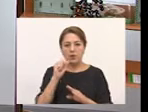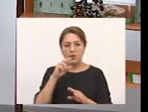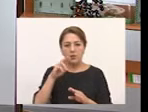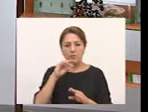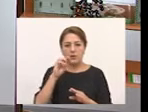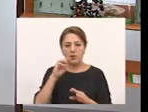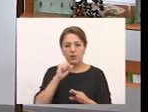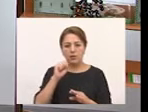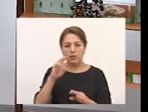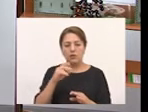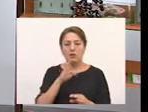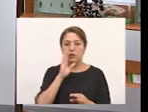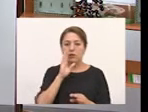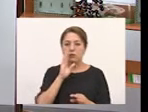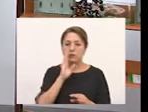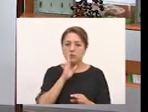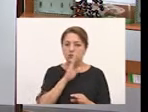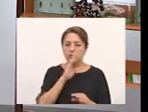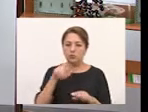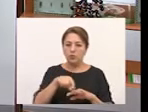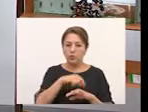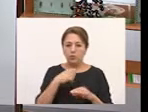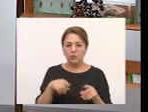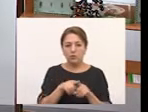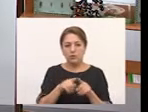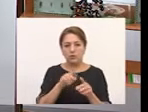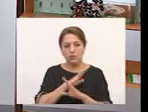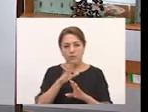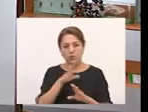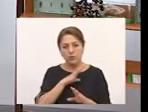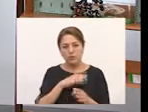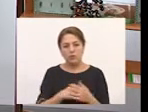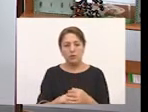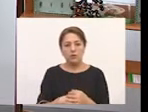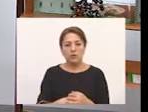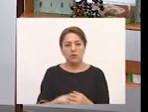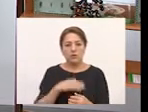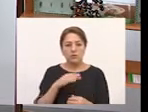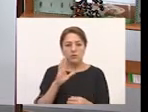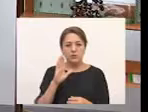а офицер Швабрин перешел на сторону бунтовщиков.